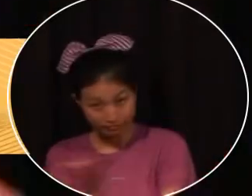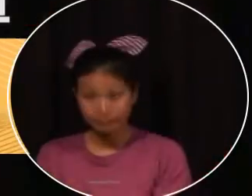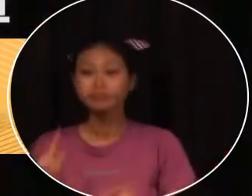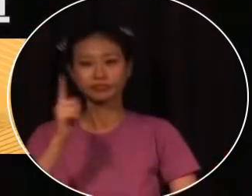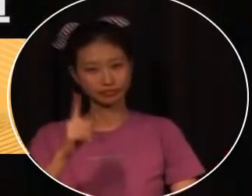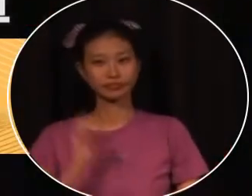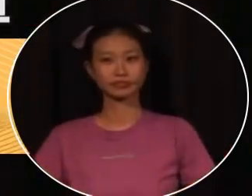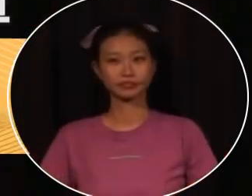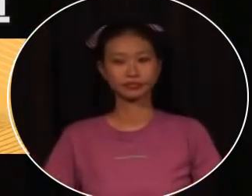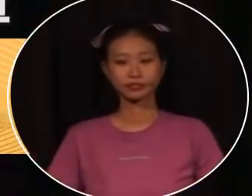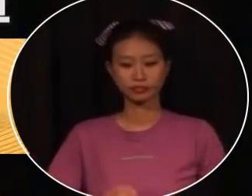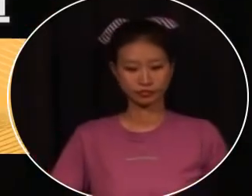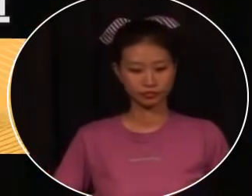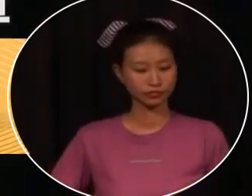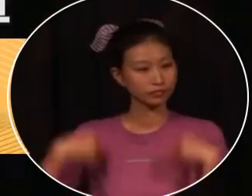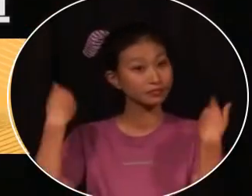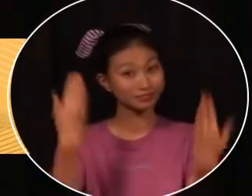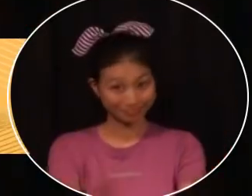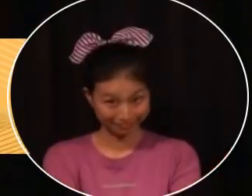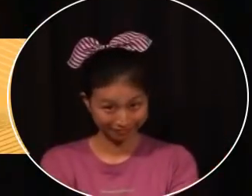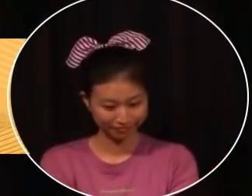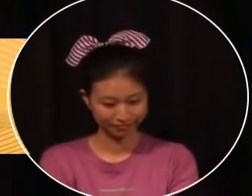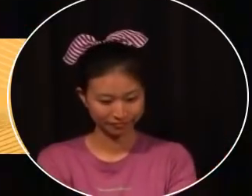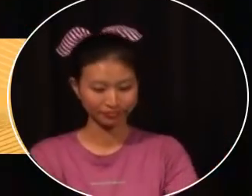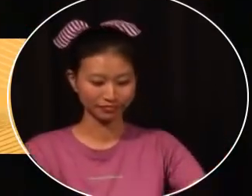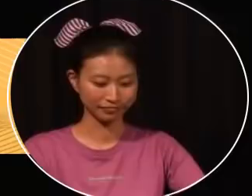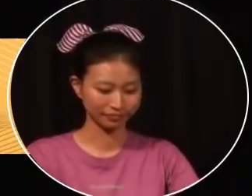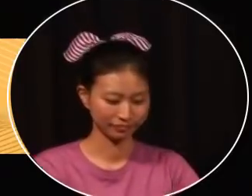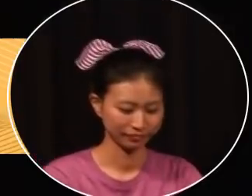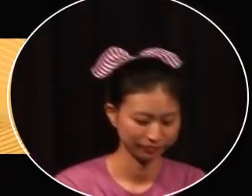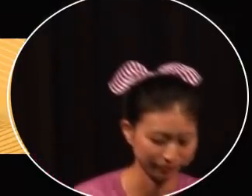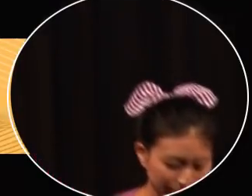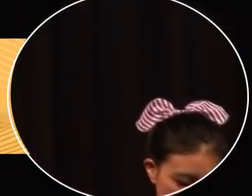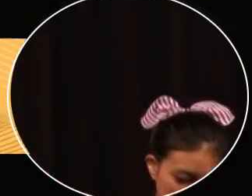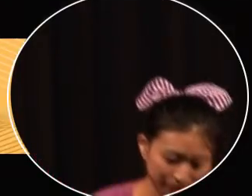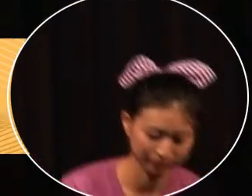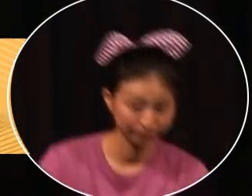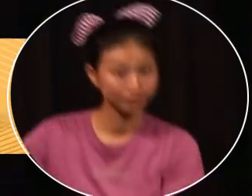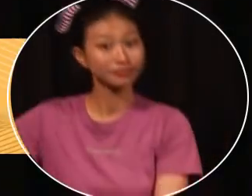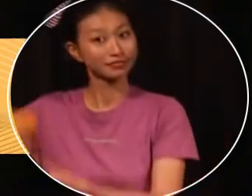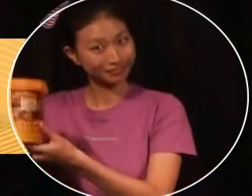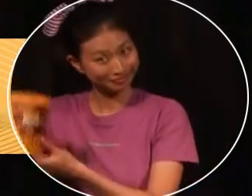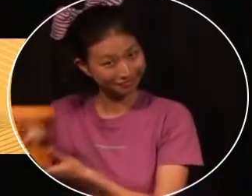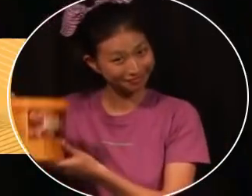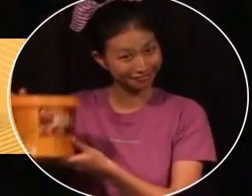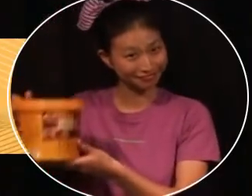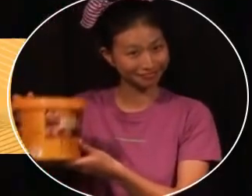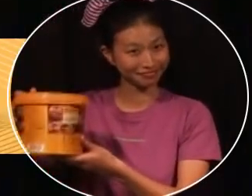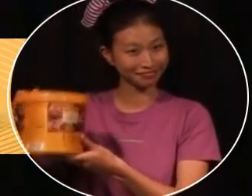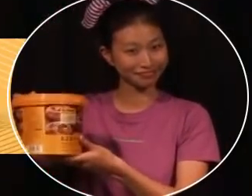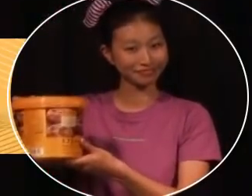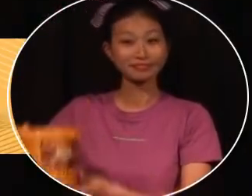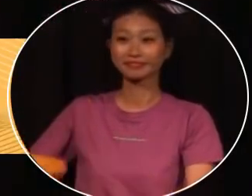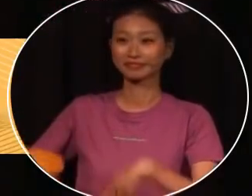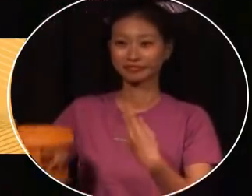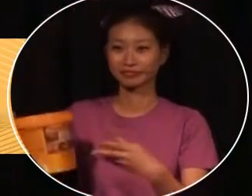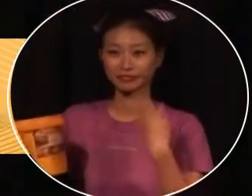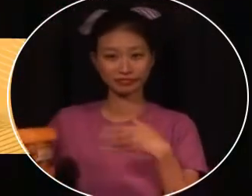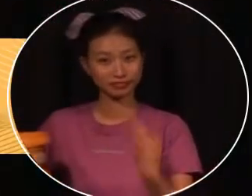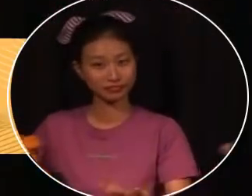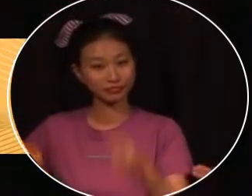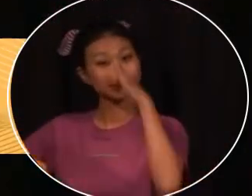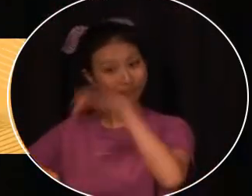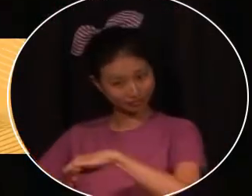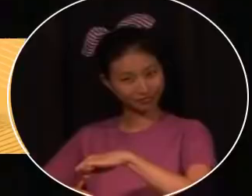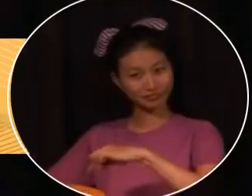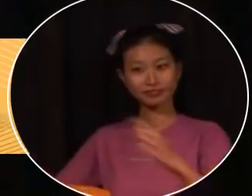任之后，直接从台湾海峡升起一个防护罩，直接阻挡与对岸之间的关系，那我们就可以安安静静的闷声发大财，这就是我的政